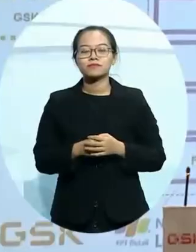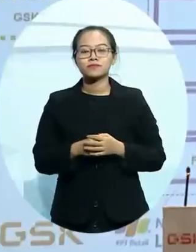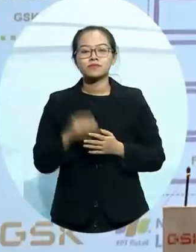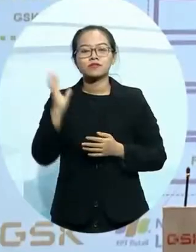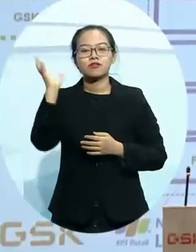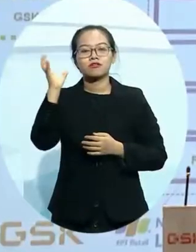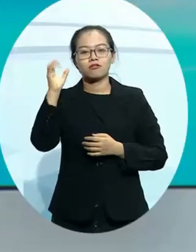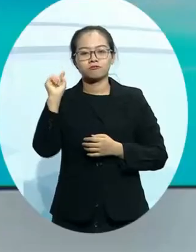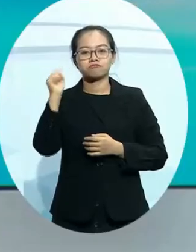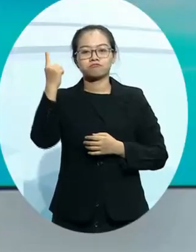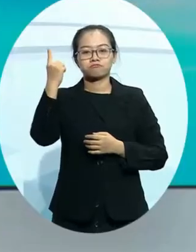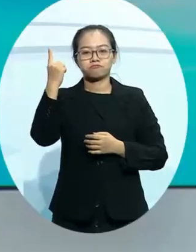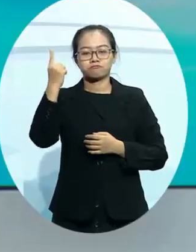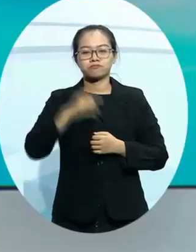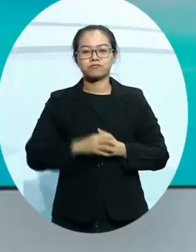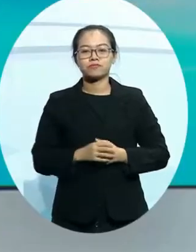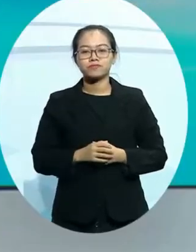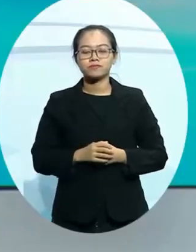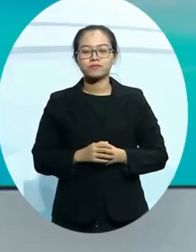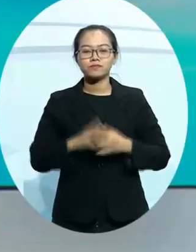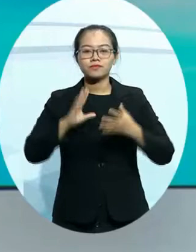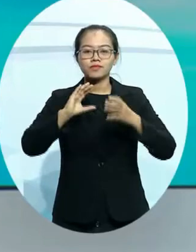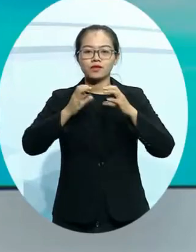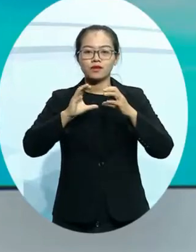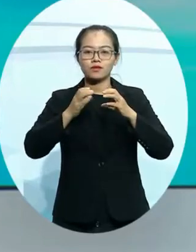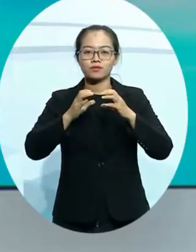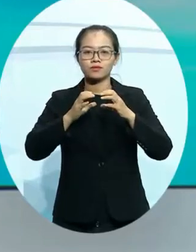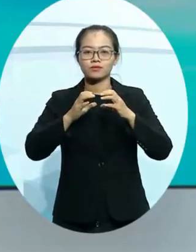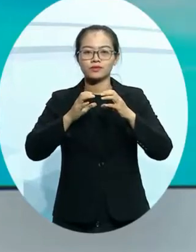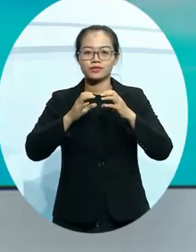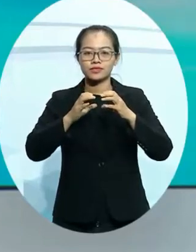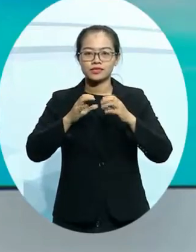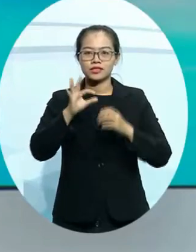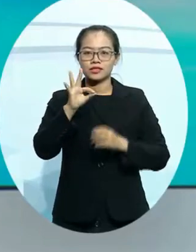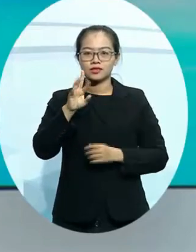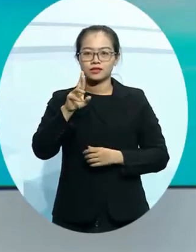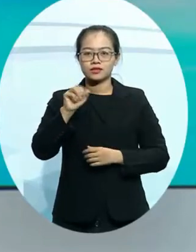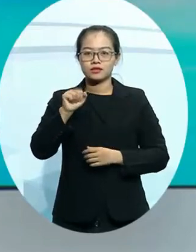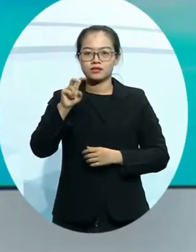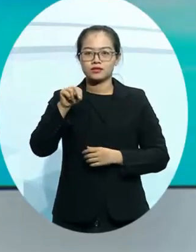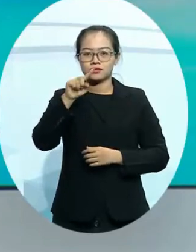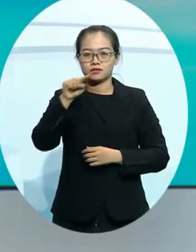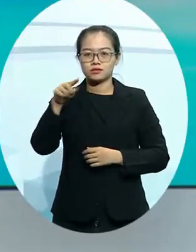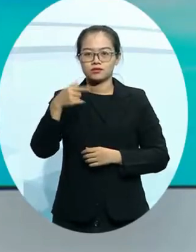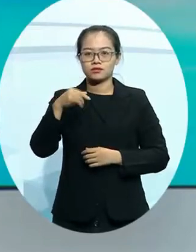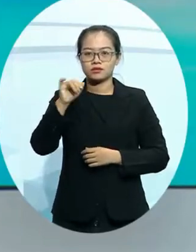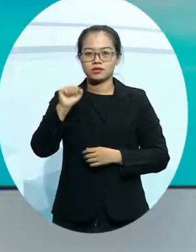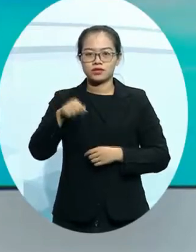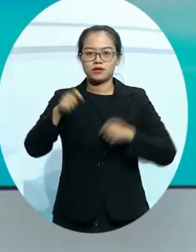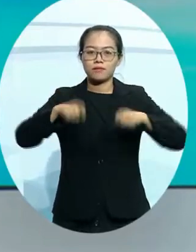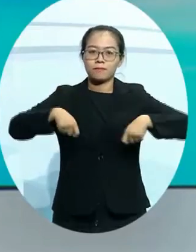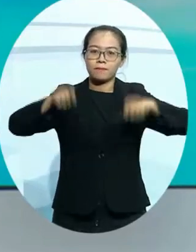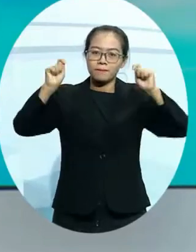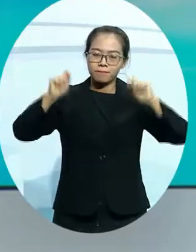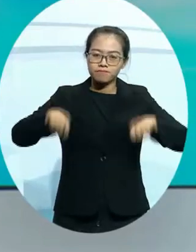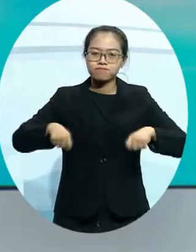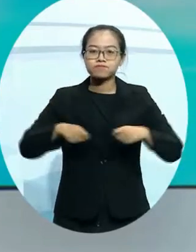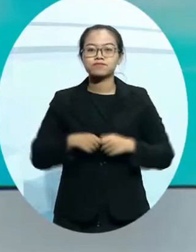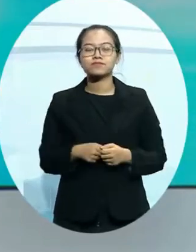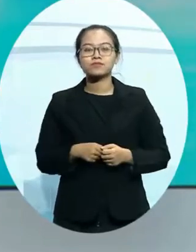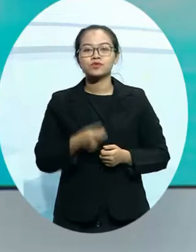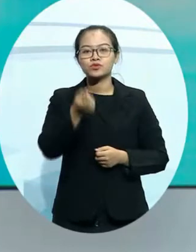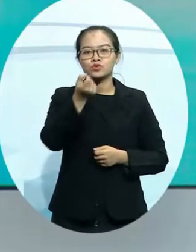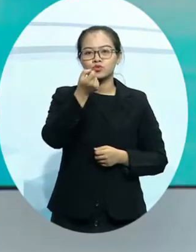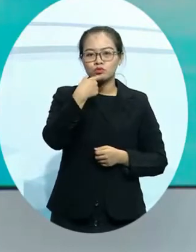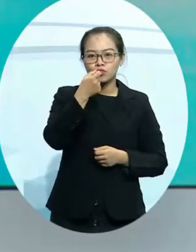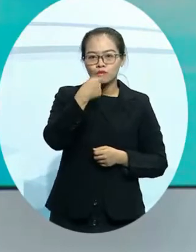giới. Công ty cổ phần dược phẩm và thiết bị y tế Rần Gia đã ký kết hợp tác chiến lược, phân phối độc quyền các